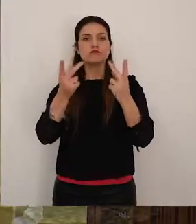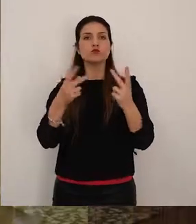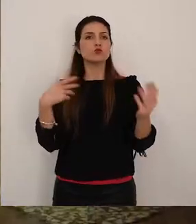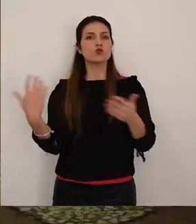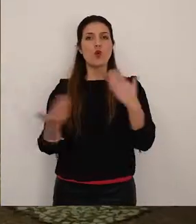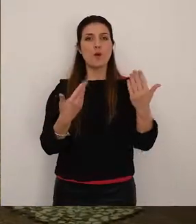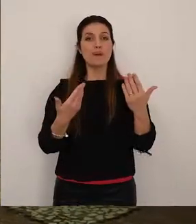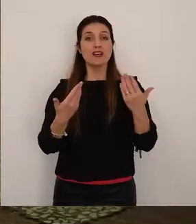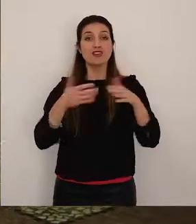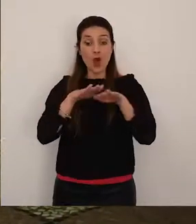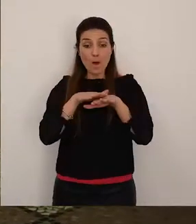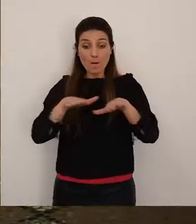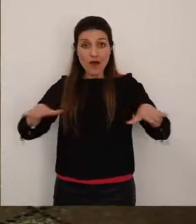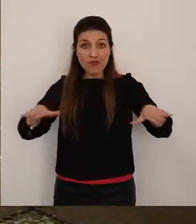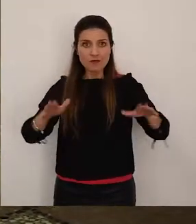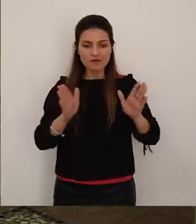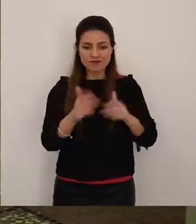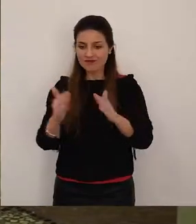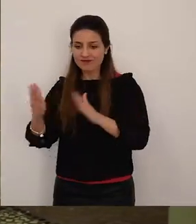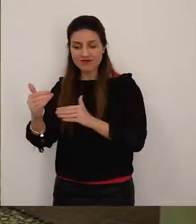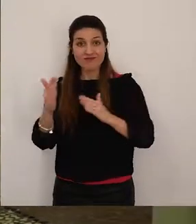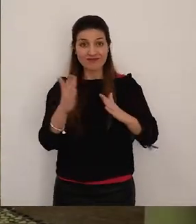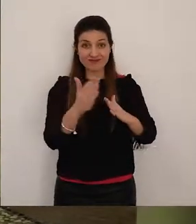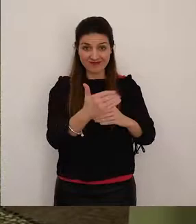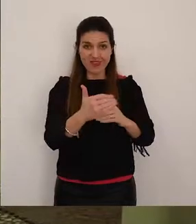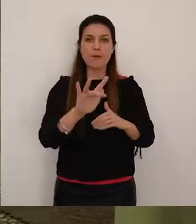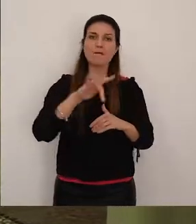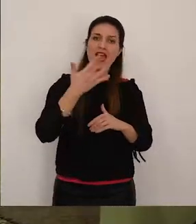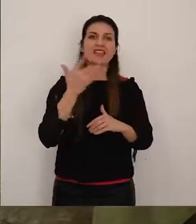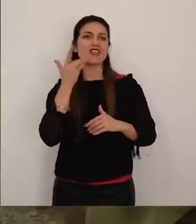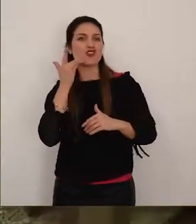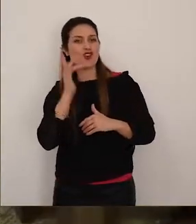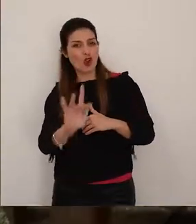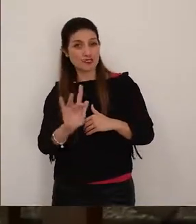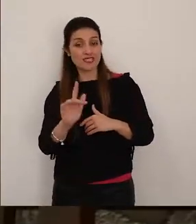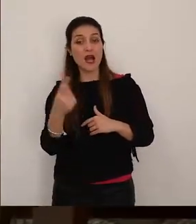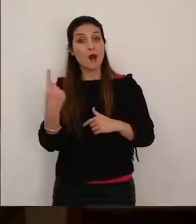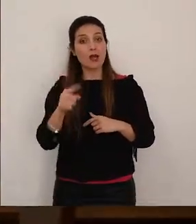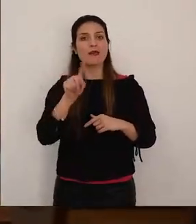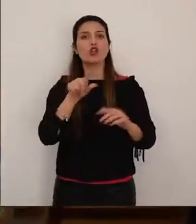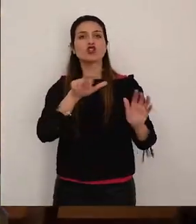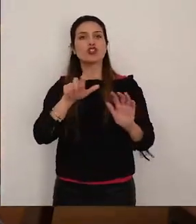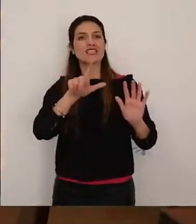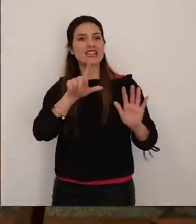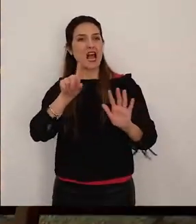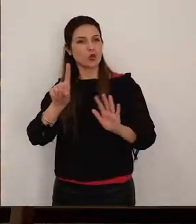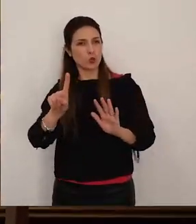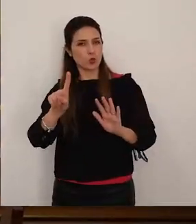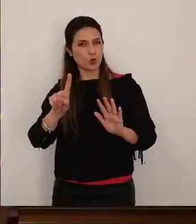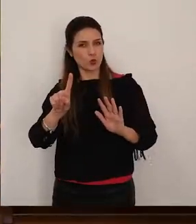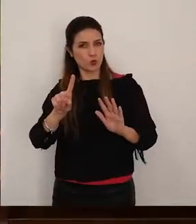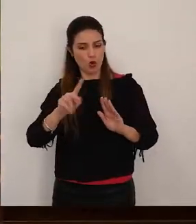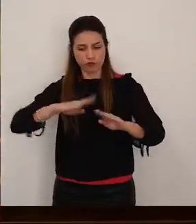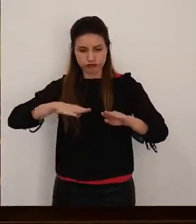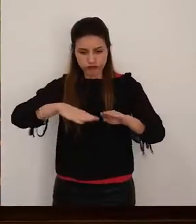pregevole pavimento musivo a rombi bianchi e rosa. Esso fu realizzato nel 1871 e si sviluppa dall'entrata fino